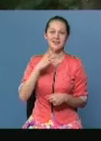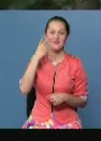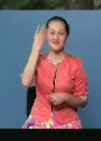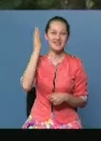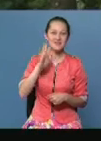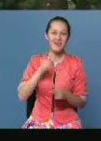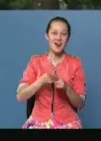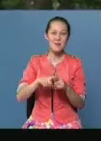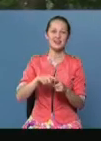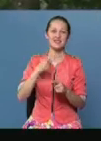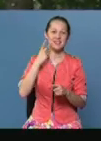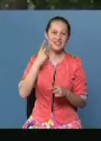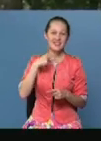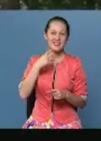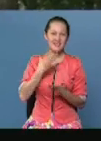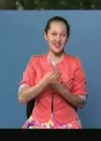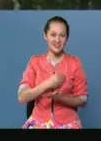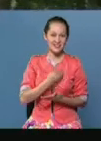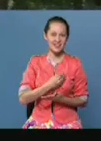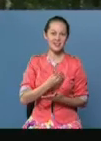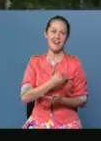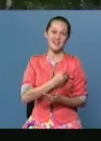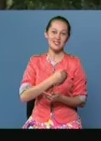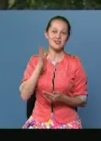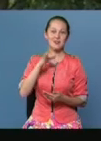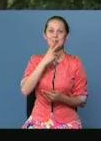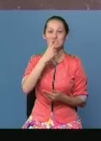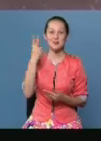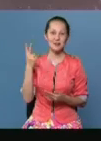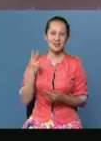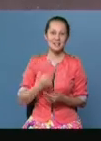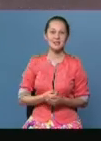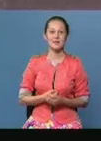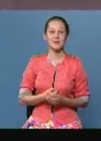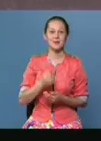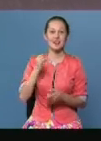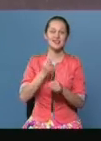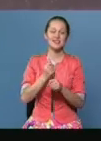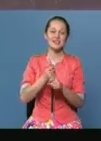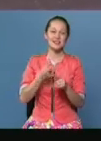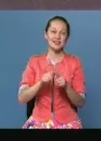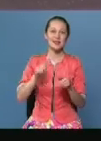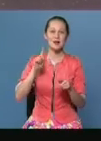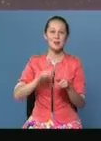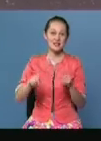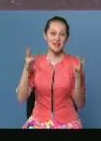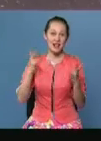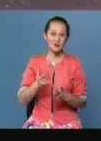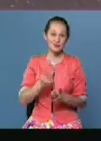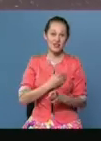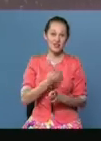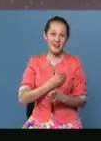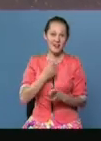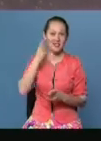12-го, если будет звездопад, постараемся обязательно посмотреть и загадать желание. И сделать это нужно очень быстро, предупреждают астрологи. На то,